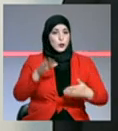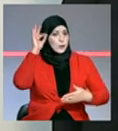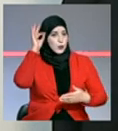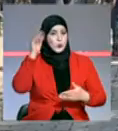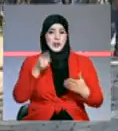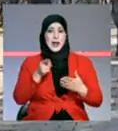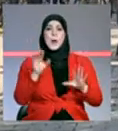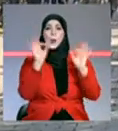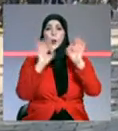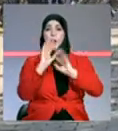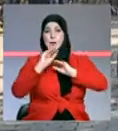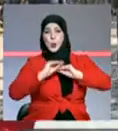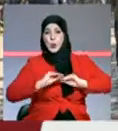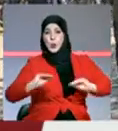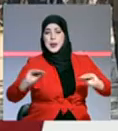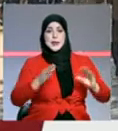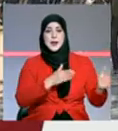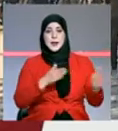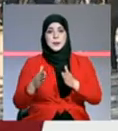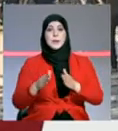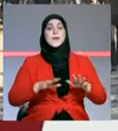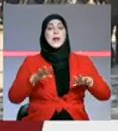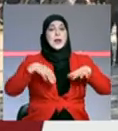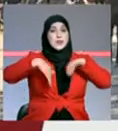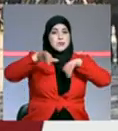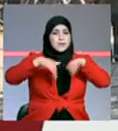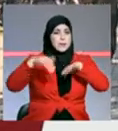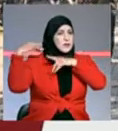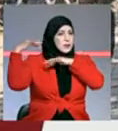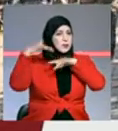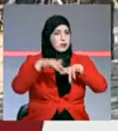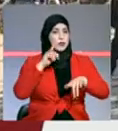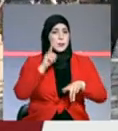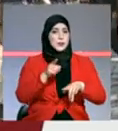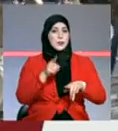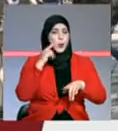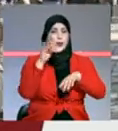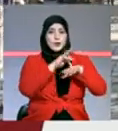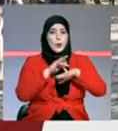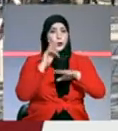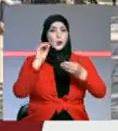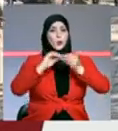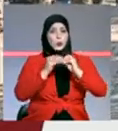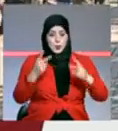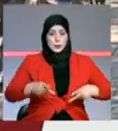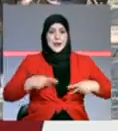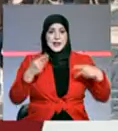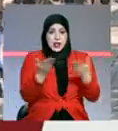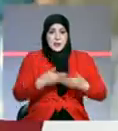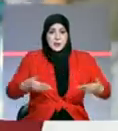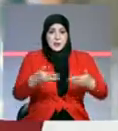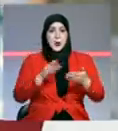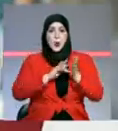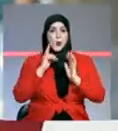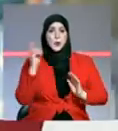عدم الاستقرار. حراك شعبي يرى متابعون للشأن العام في تونس أنه يتغذى من الأزمات التي يعيش على وقعها، مع